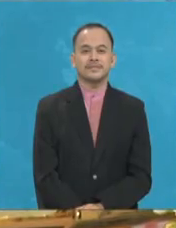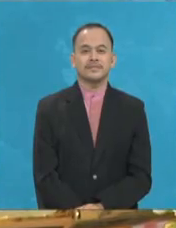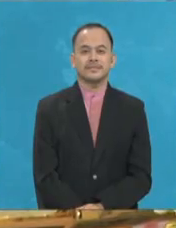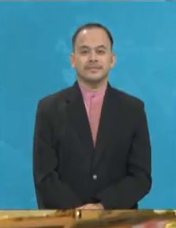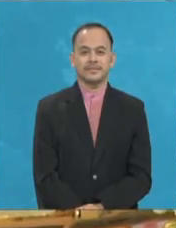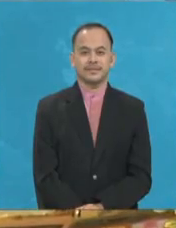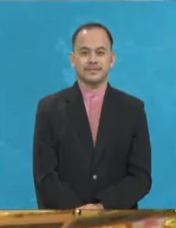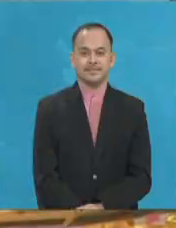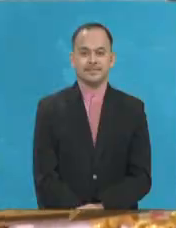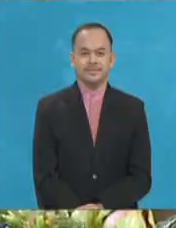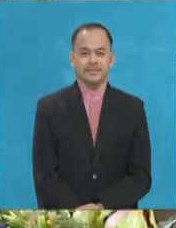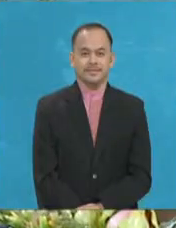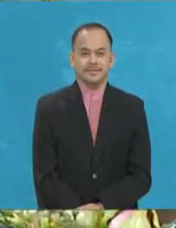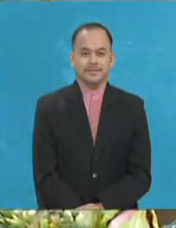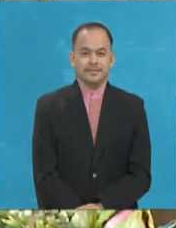teman-teman